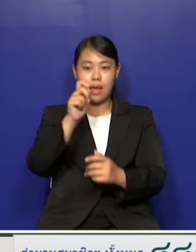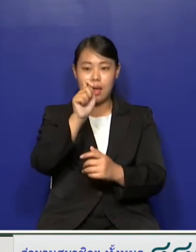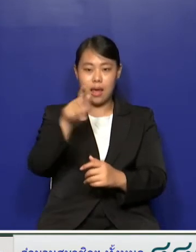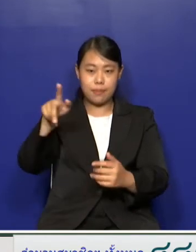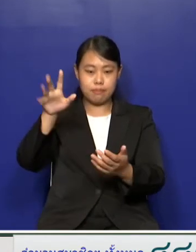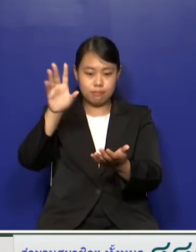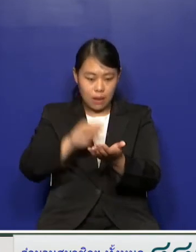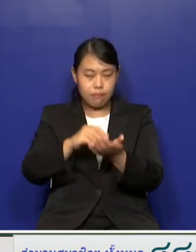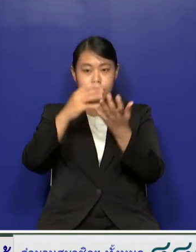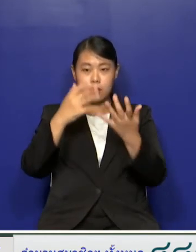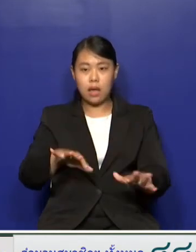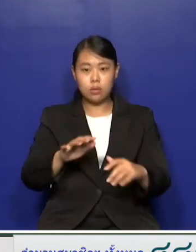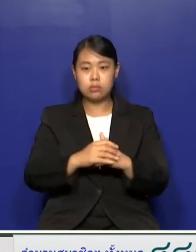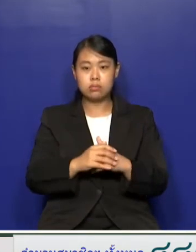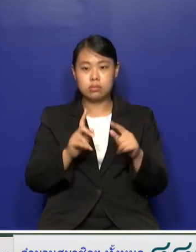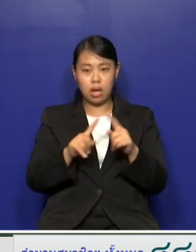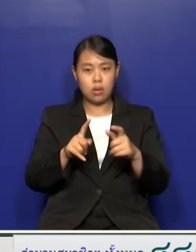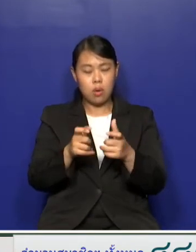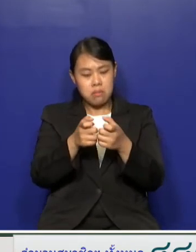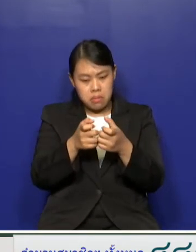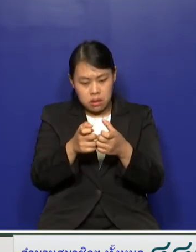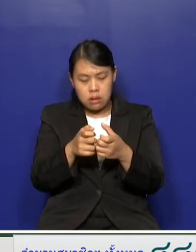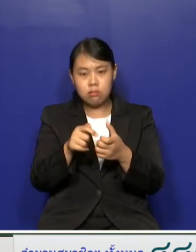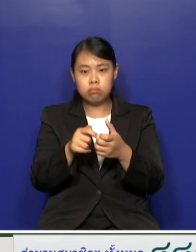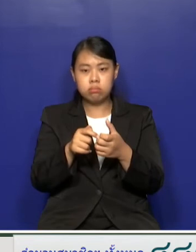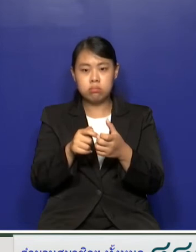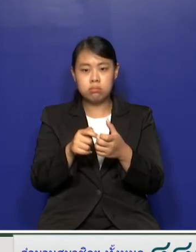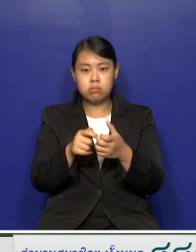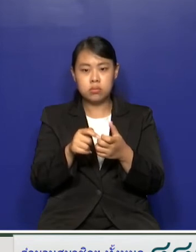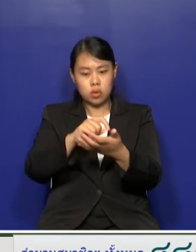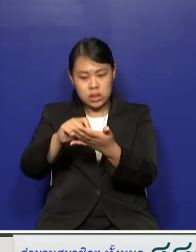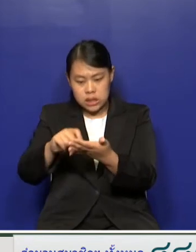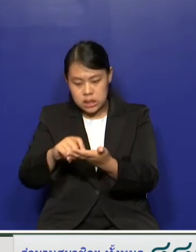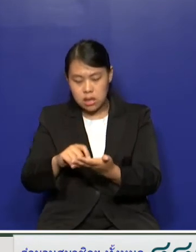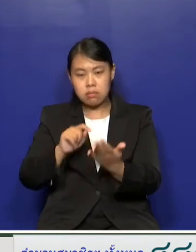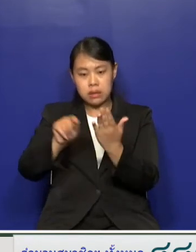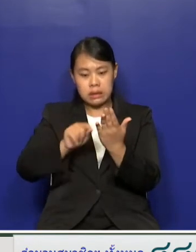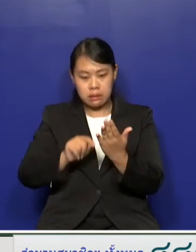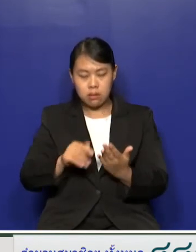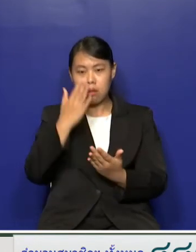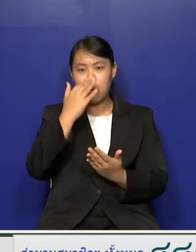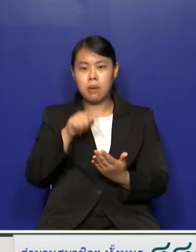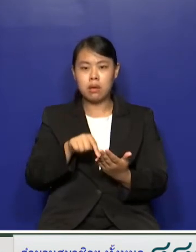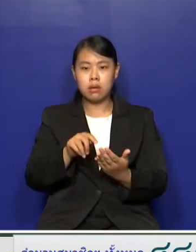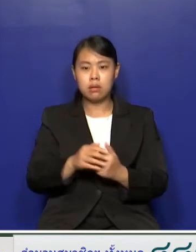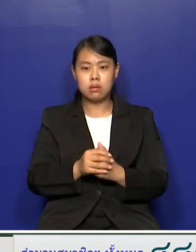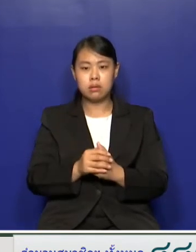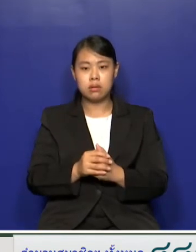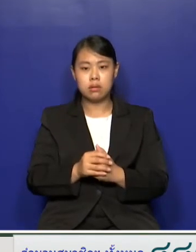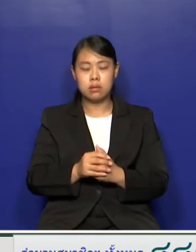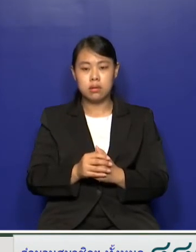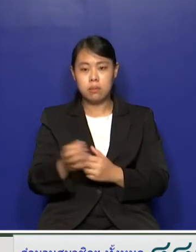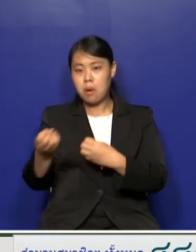ต้องกรอกข้อมูลมีธรรมะทานร่วมไหมครับสิ่งหนึ่งที่สะท้อนมาให้พี่น้องประชาชนที่เข้าใช้บริการรถ